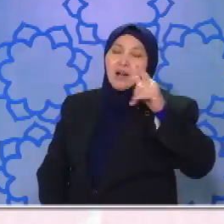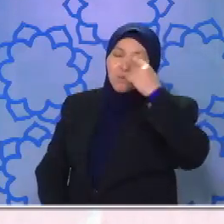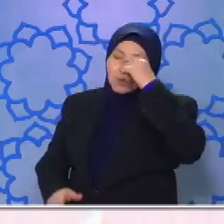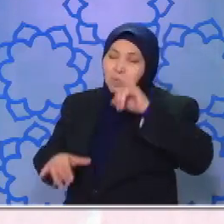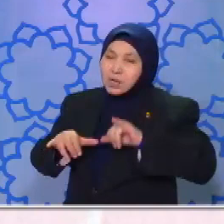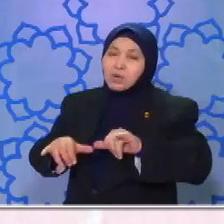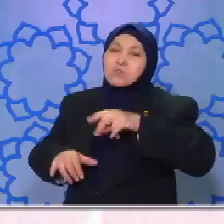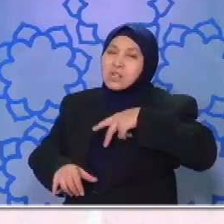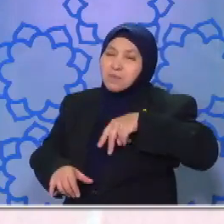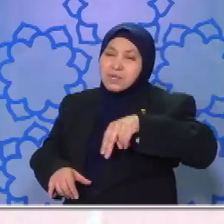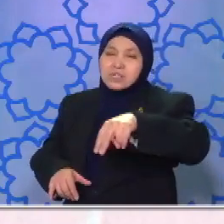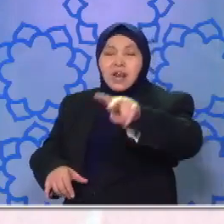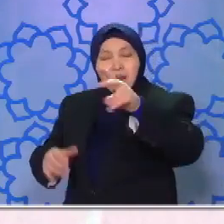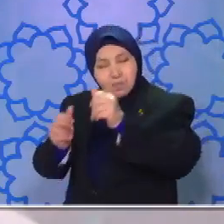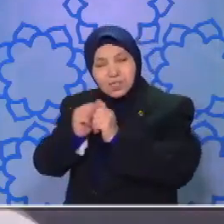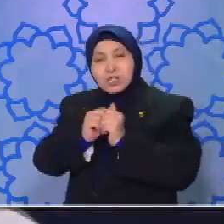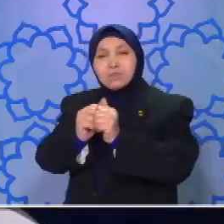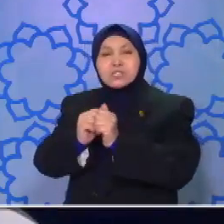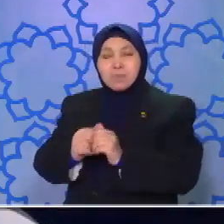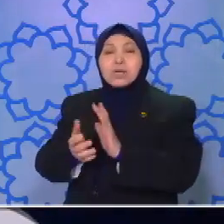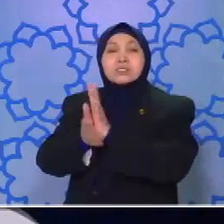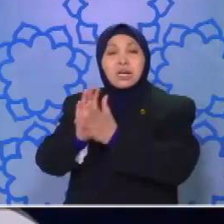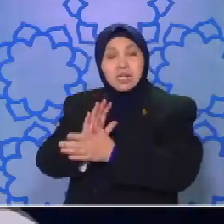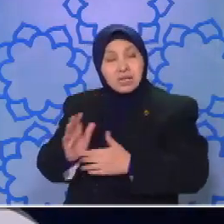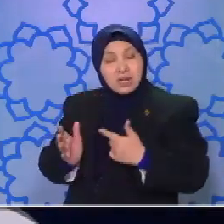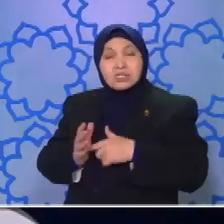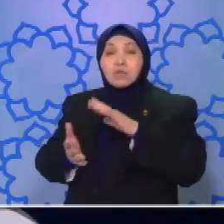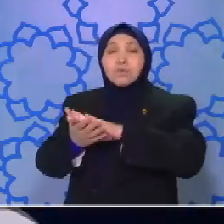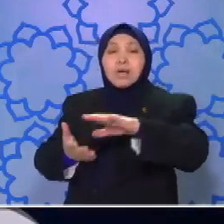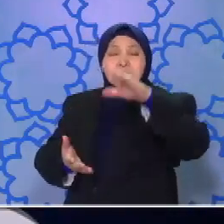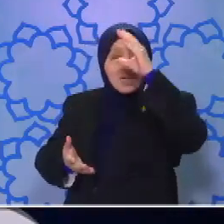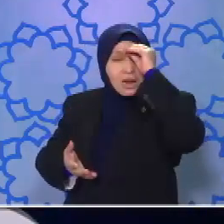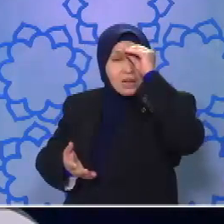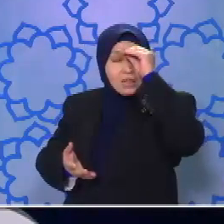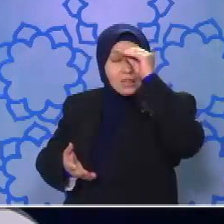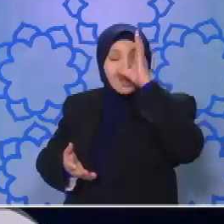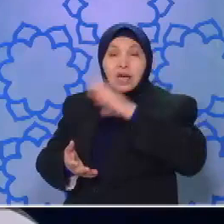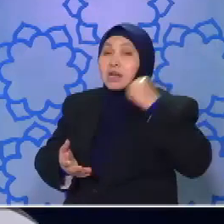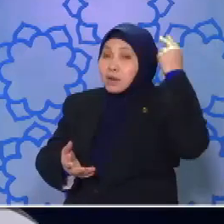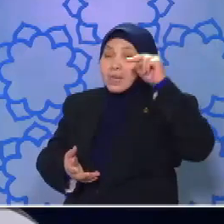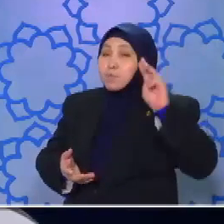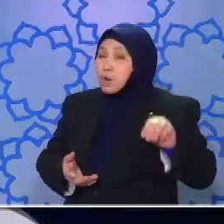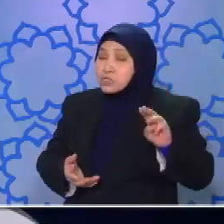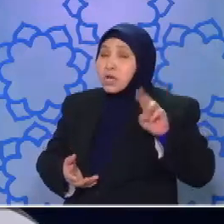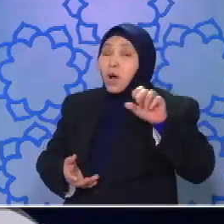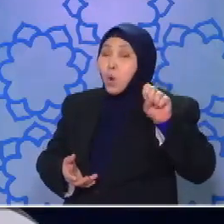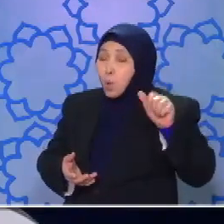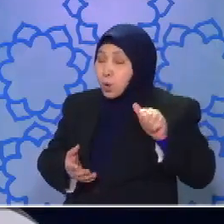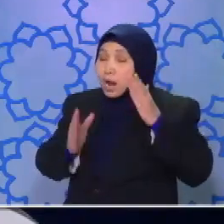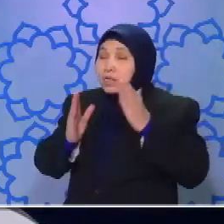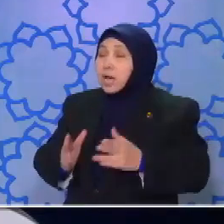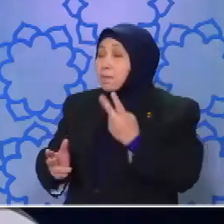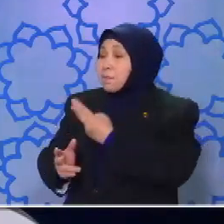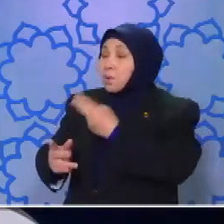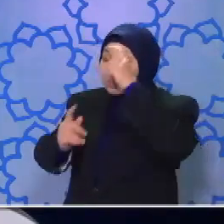meneruskan perjalanan bersamamu. Jadi ini adalah satu pelajaran, dan Nabi Musa orang bertakwa, Nabi Khidir bertakwa,